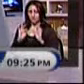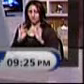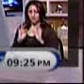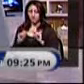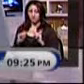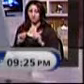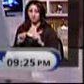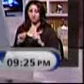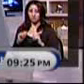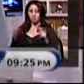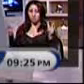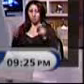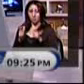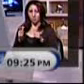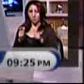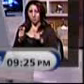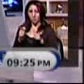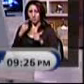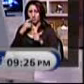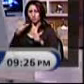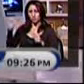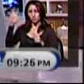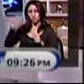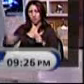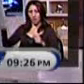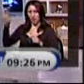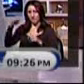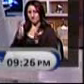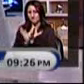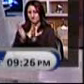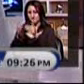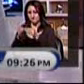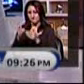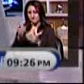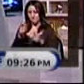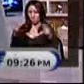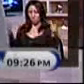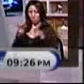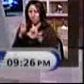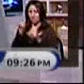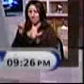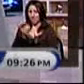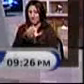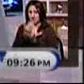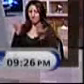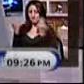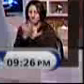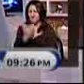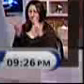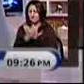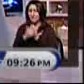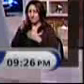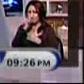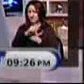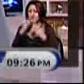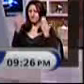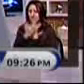يرجع للمؤتمر اللي عمله التيار الشعبي، المؤتمر الاقتصادي اللي ادى حلول وادى بدائل للقرض وادى كل